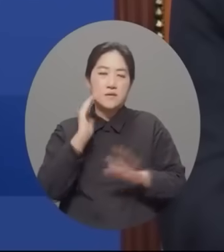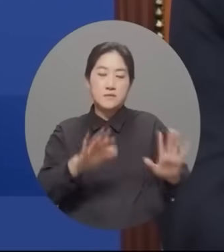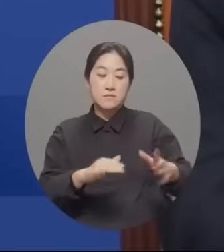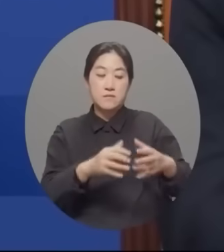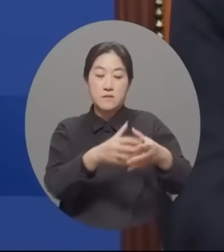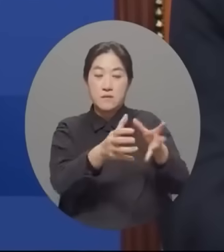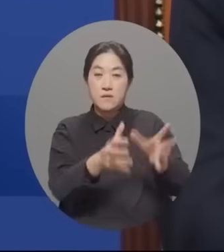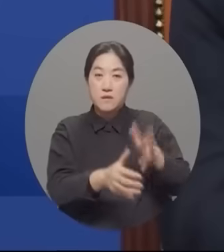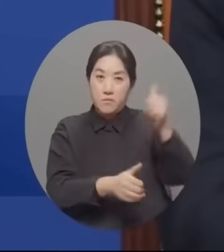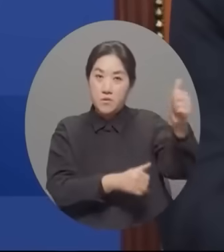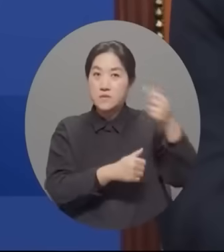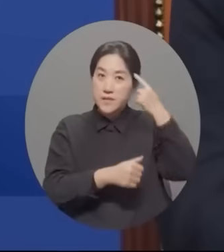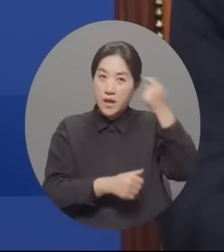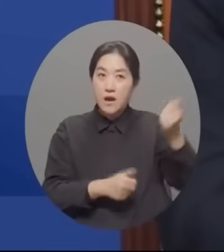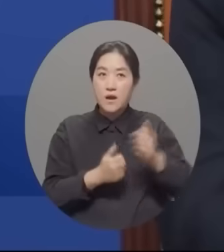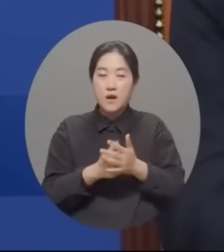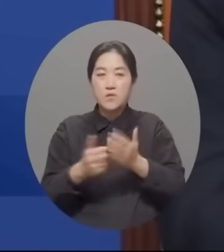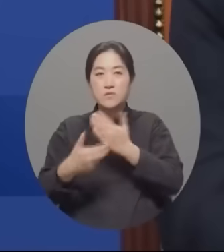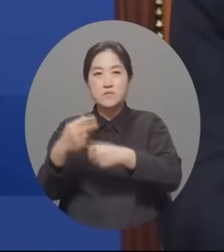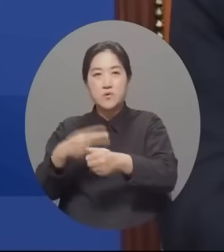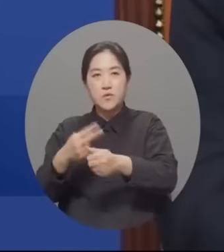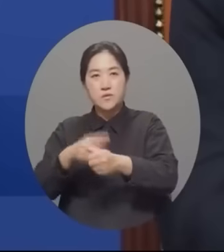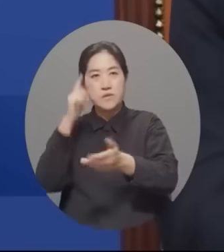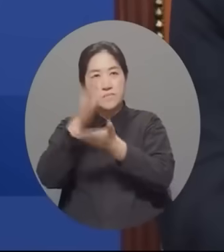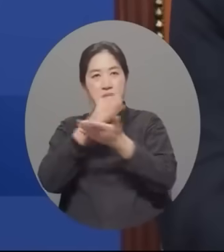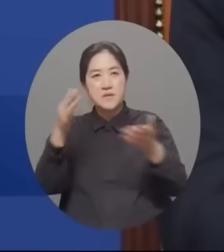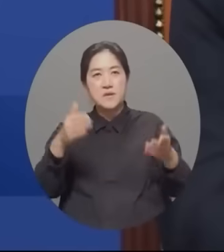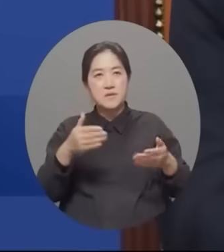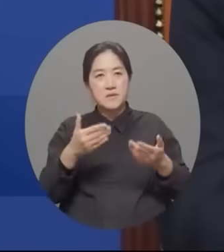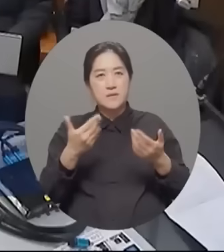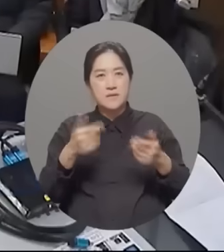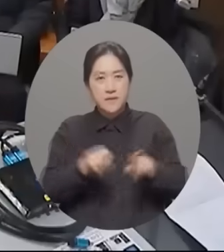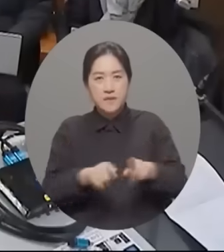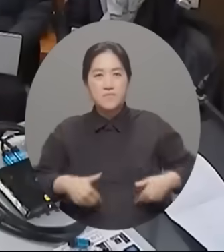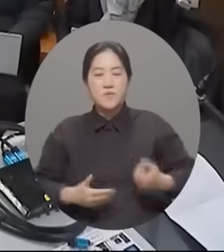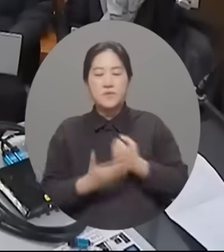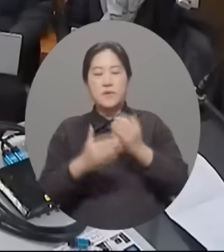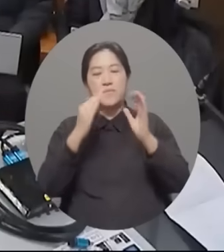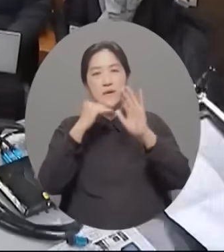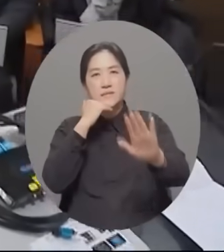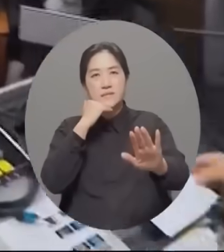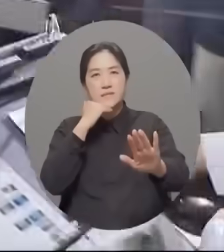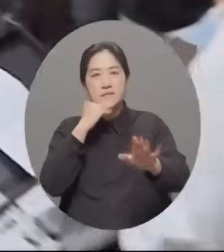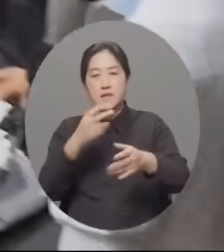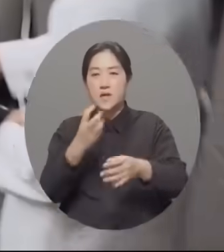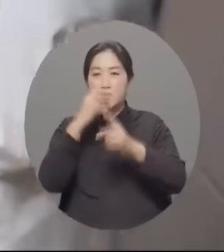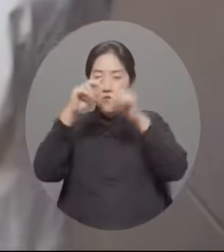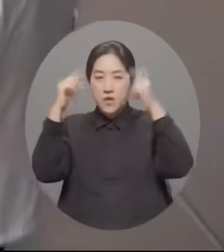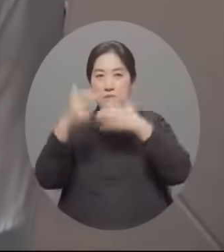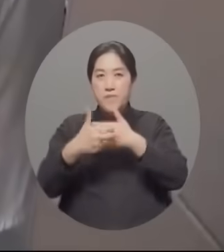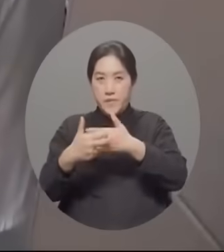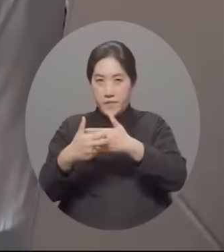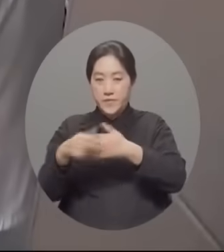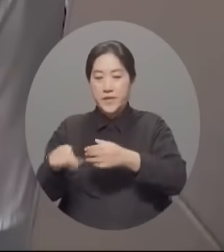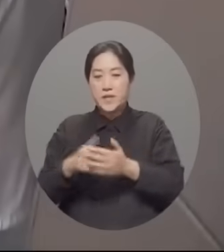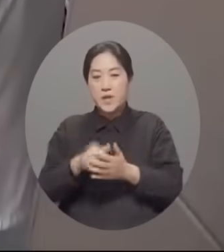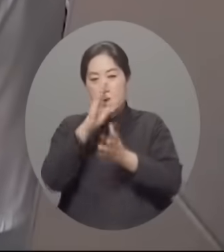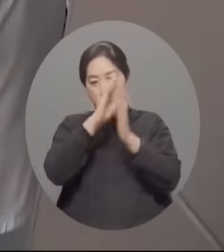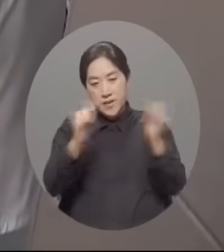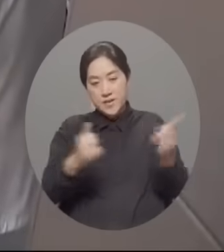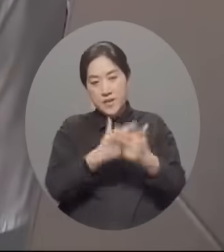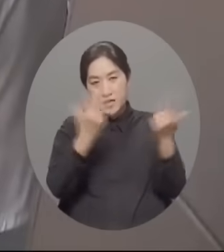또 의료진의 판단이 따라야 되기 때문에 그 좀 지켜봐야 될 것 같습니다 서울대 영은 환자인 이대표의 동의를